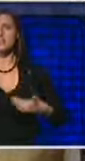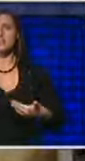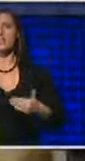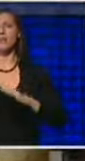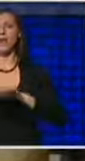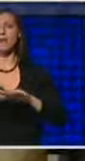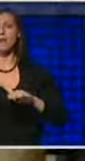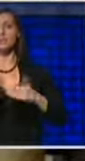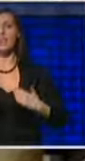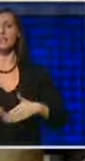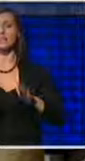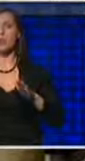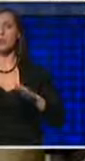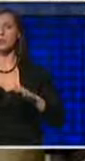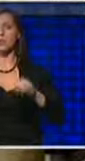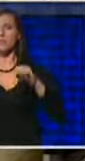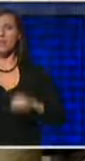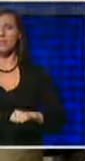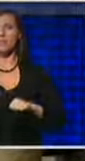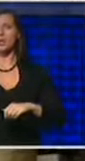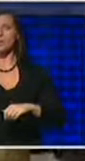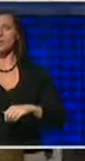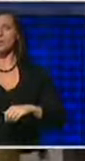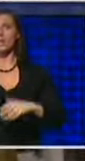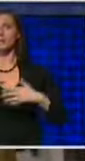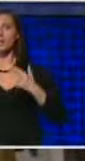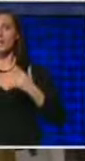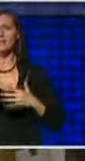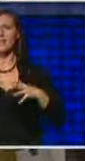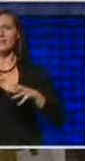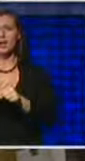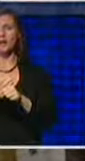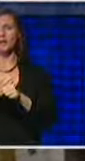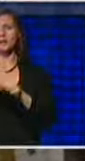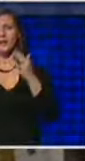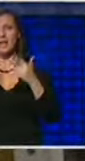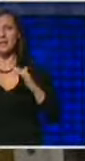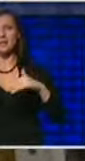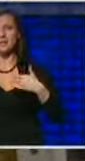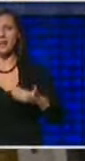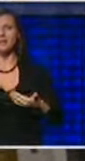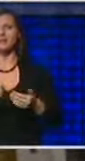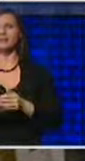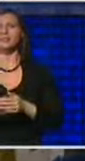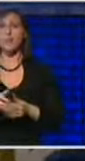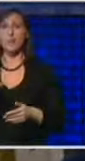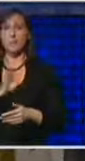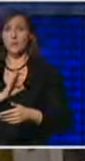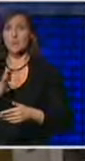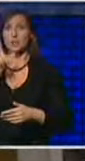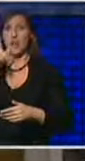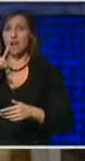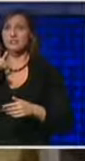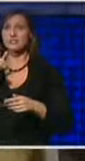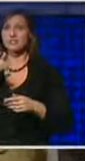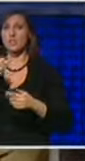alapozva elindulhatunk egy komolyabb és a jövőre még nagyobb eredményeket tartogató eredmény felé. Lesz polgármestere is a Jobbiknak.